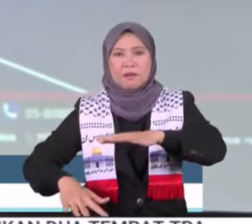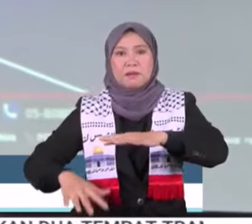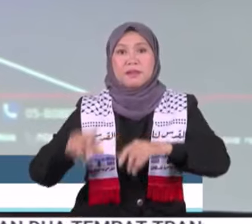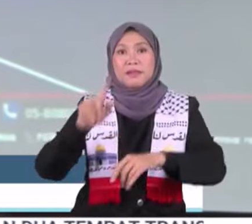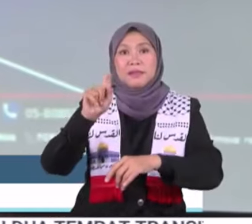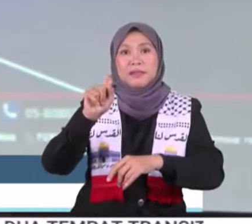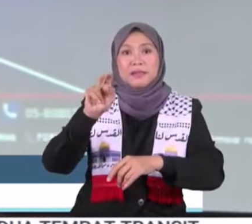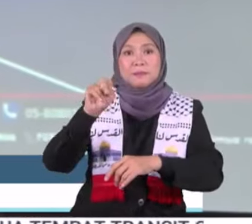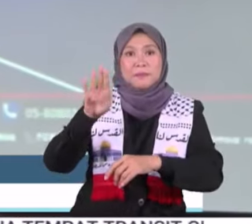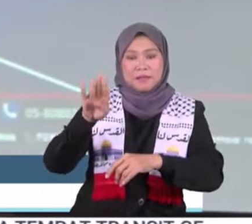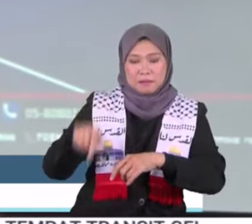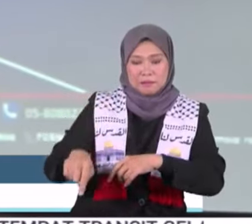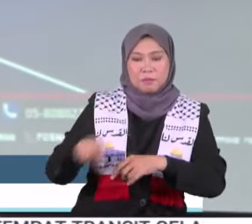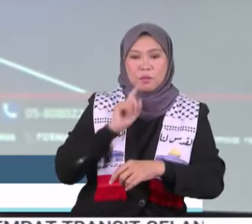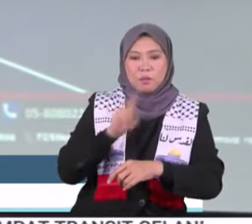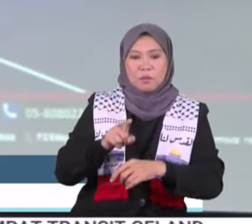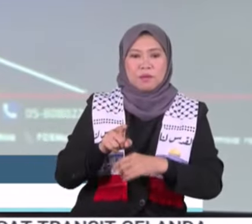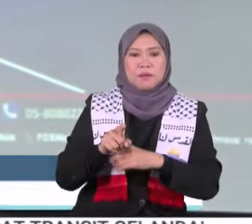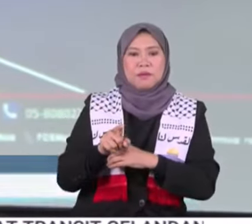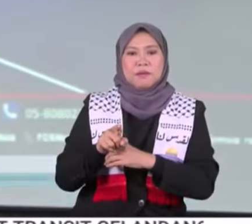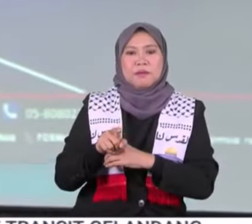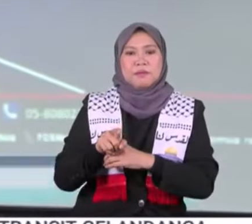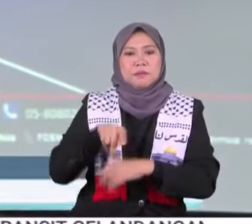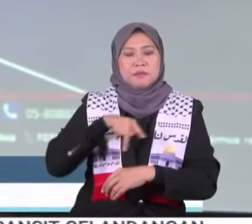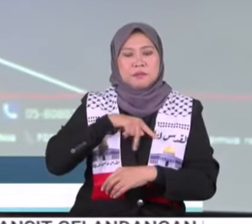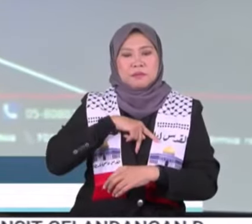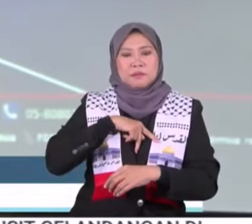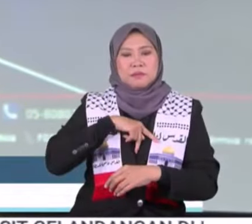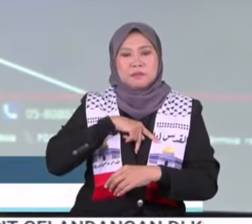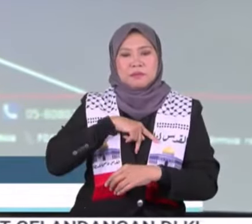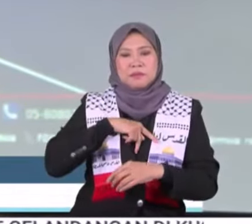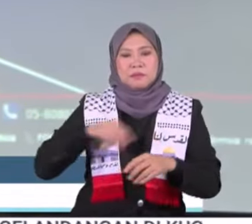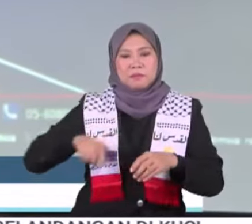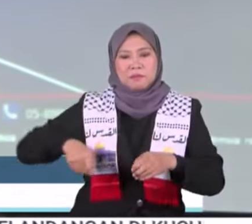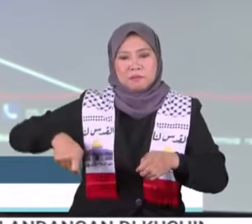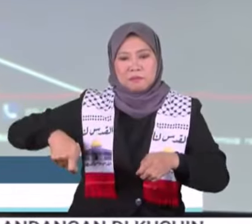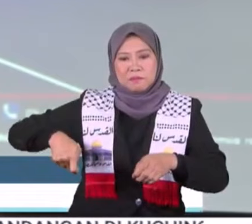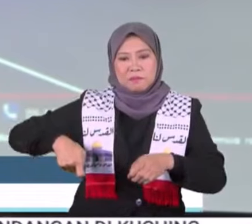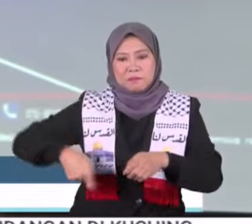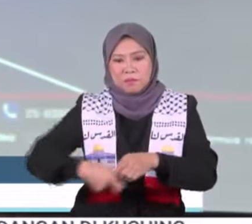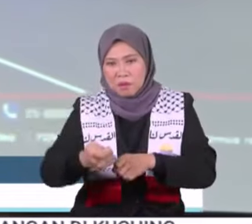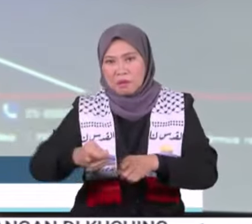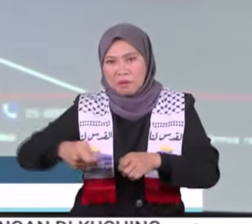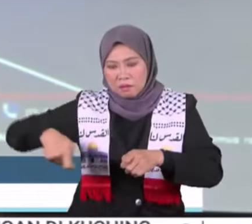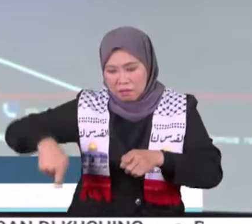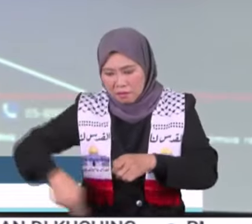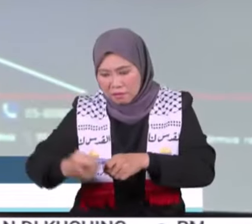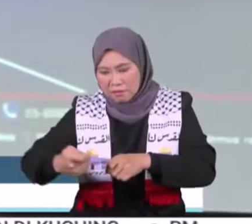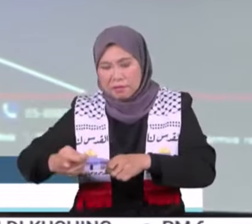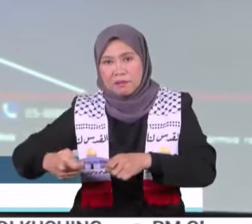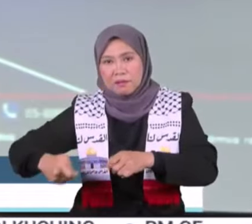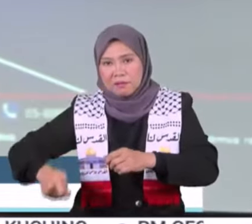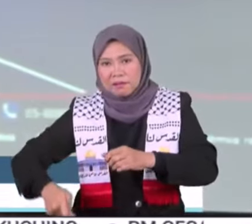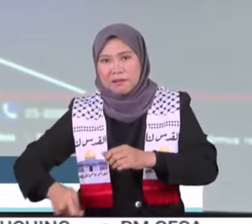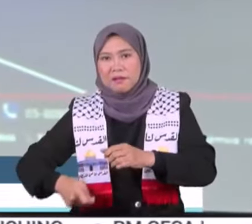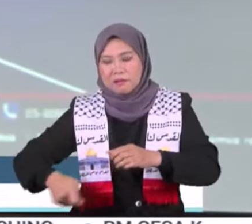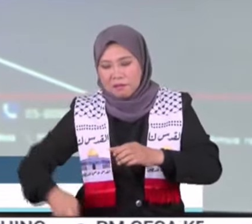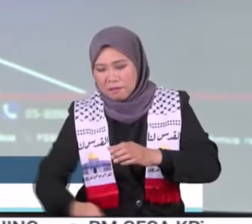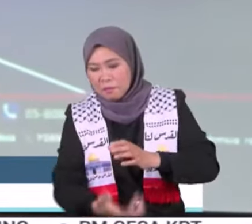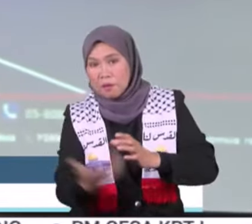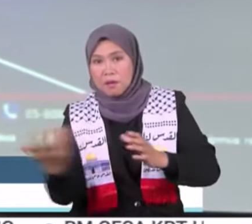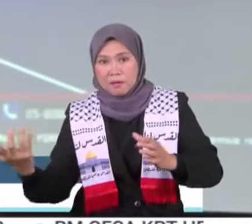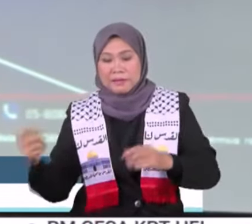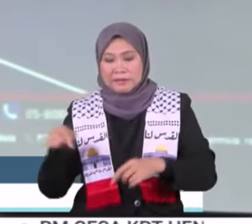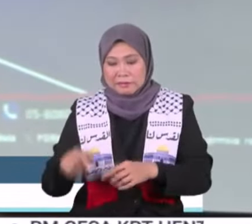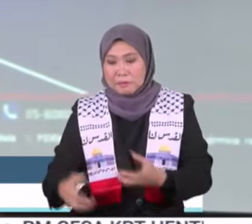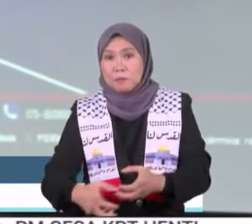membuka penutup lubang utama iaitu mingle yang mana suspek akan